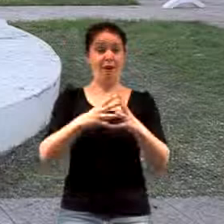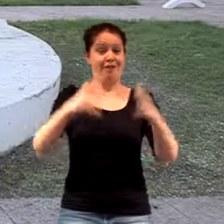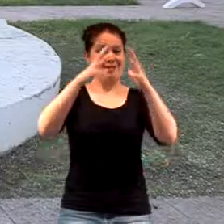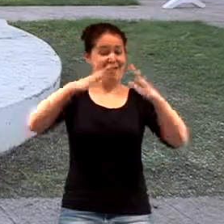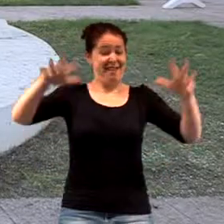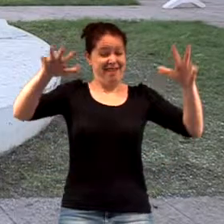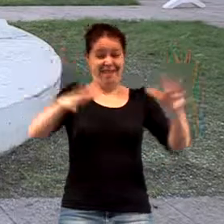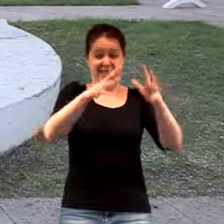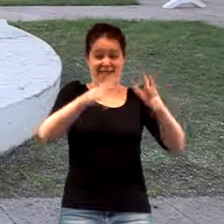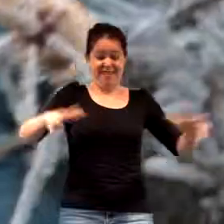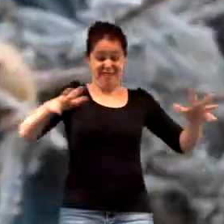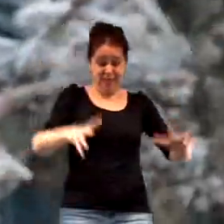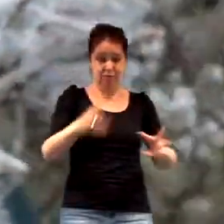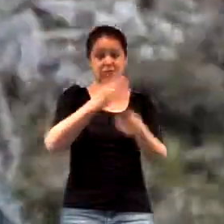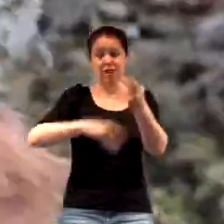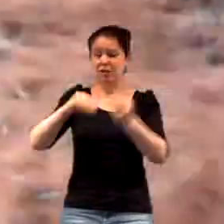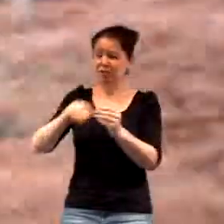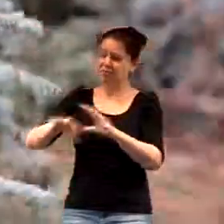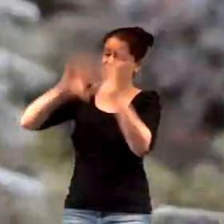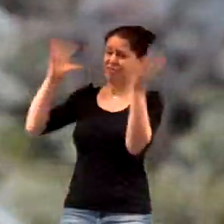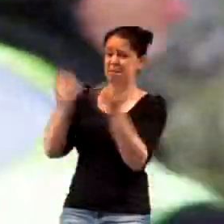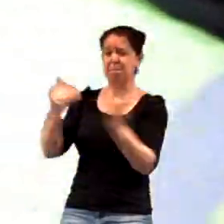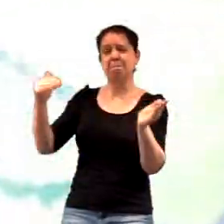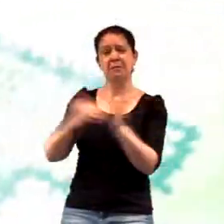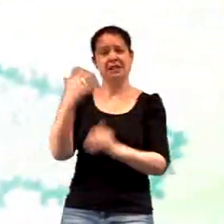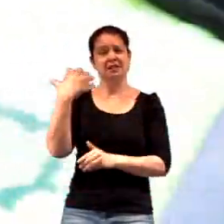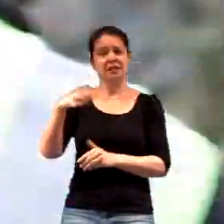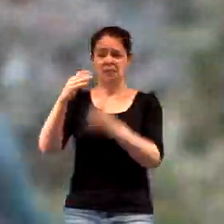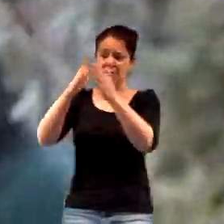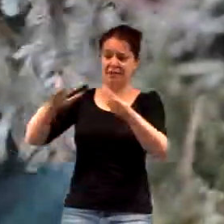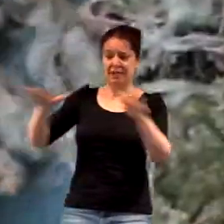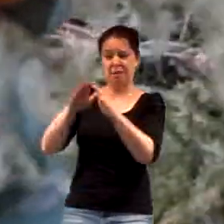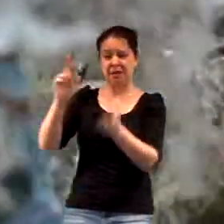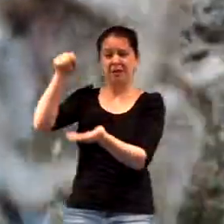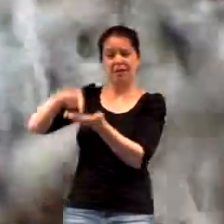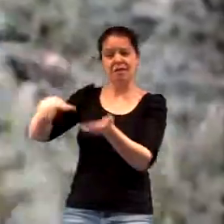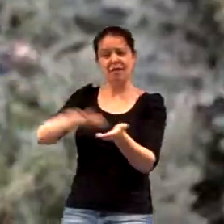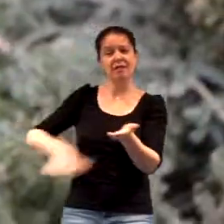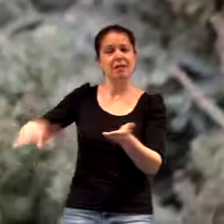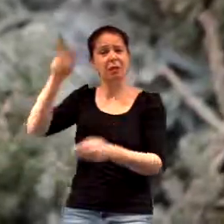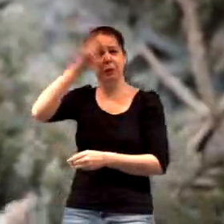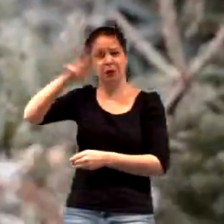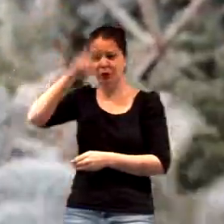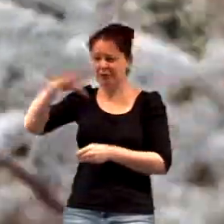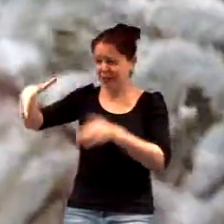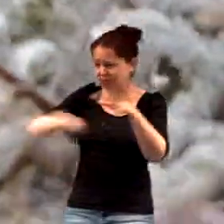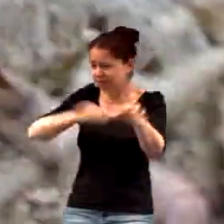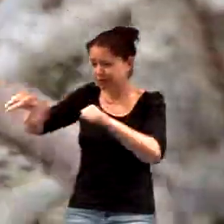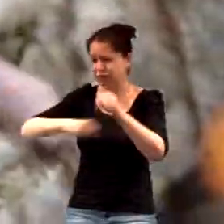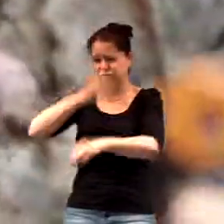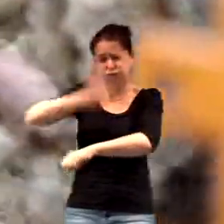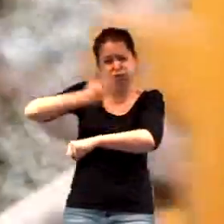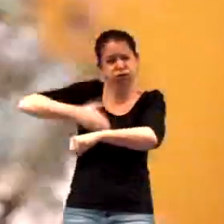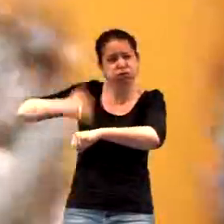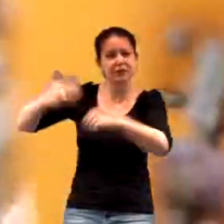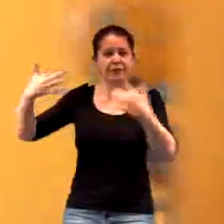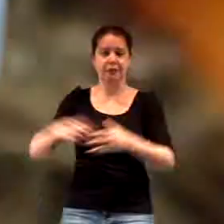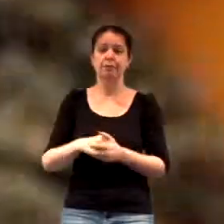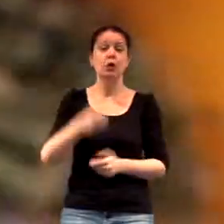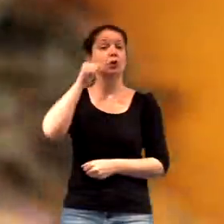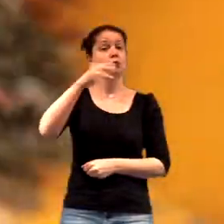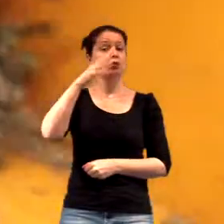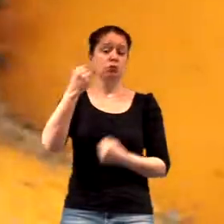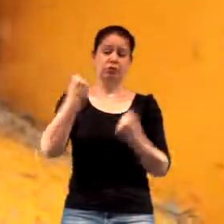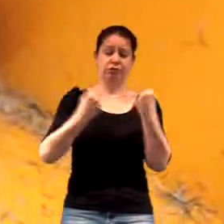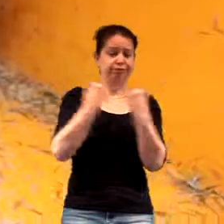Outre le grand sapin, plus de 1500 sapins putéoliens ont été collectés et compostés. Donc tous les jours, j'avais